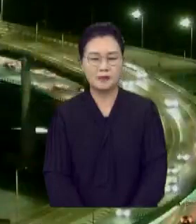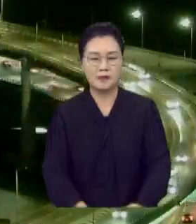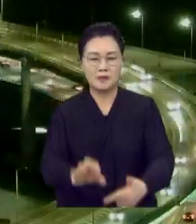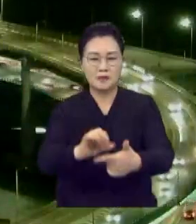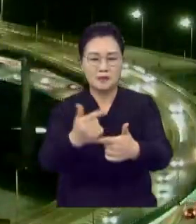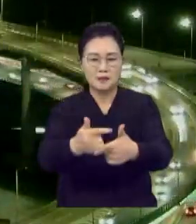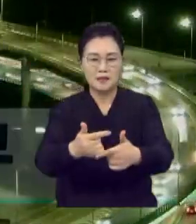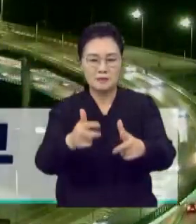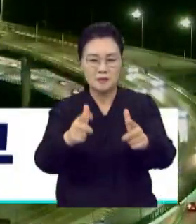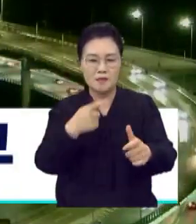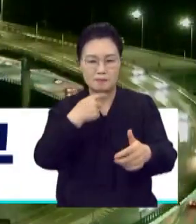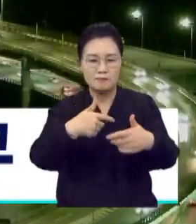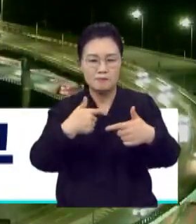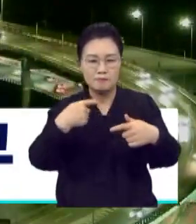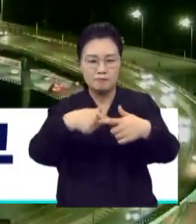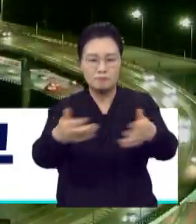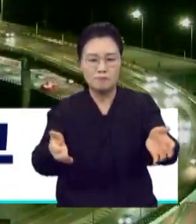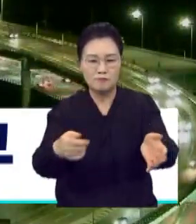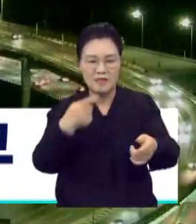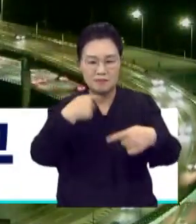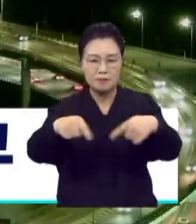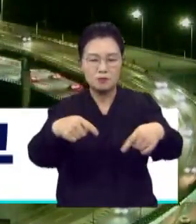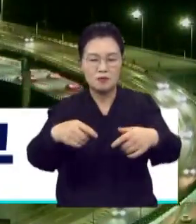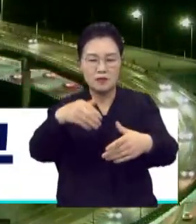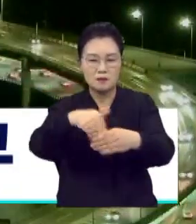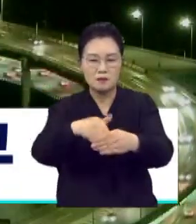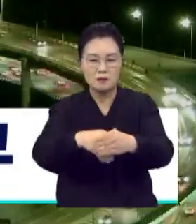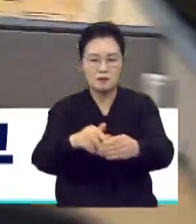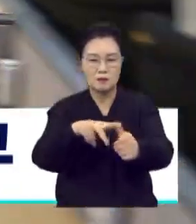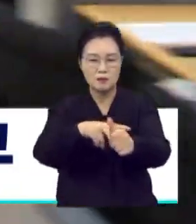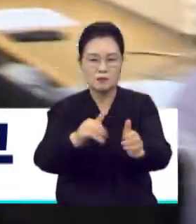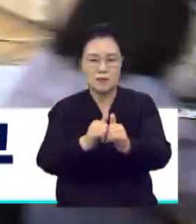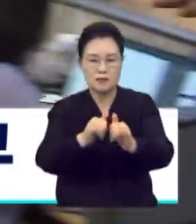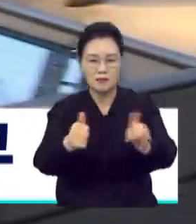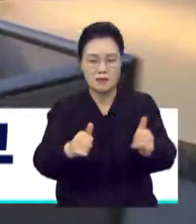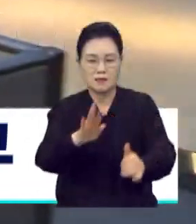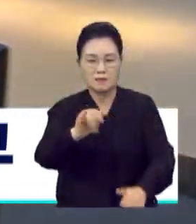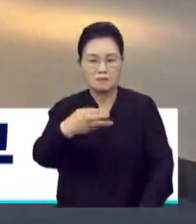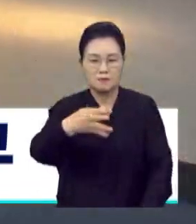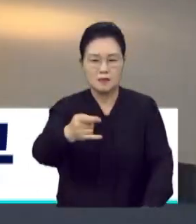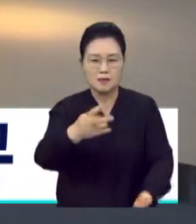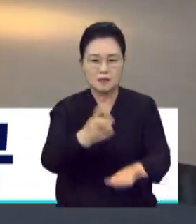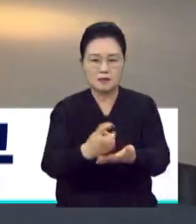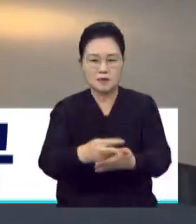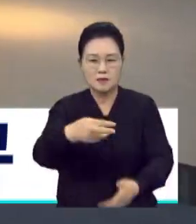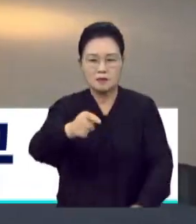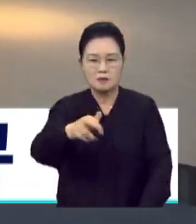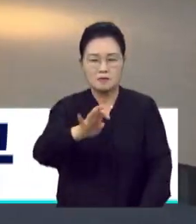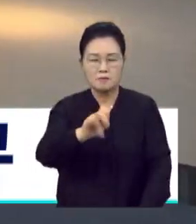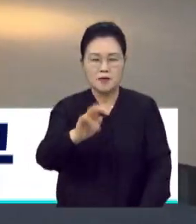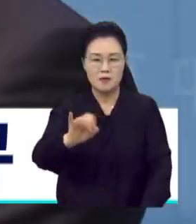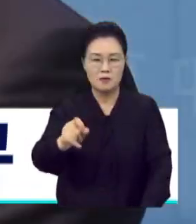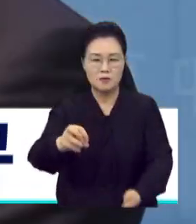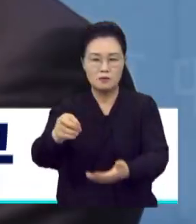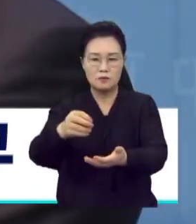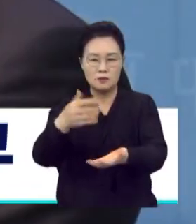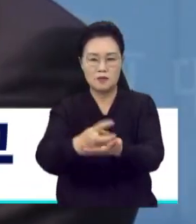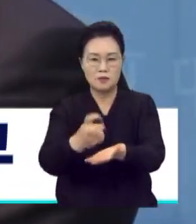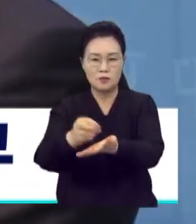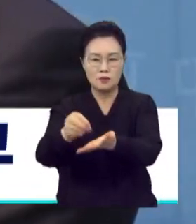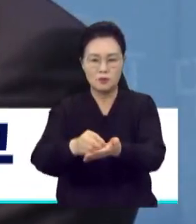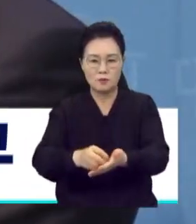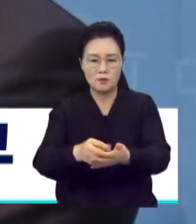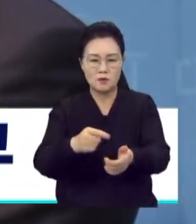영남 지역 민주당 총선 출마 예정자들이 권역별 비례제도와 석패율제 도입을 촉구하는 기자회견을 국회에서